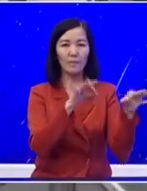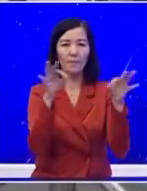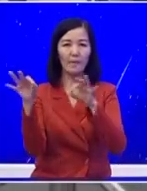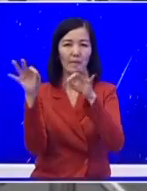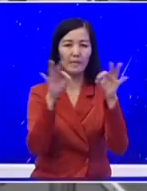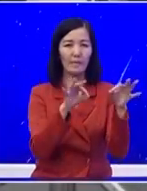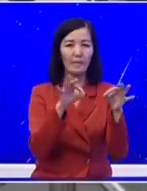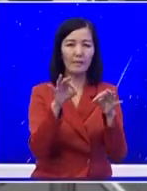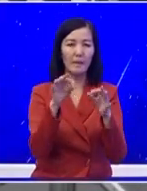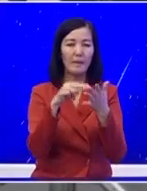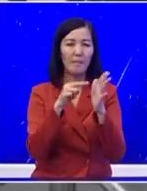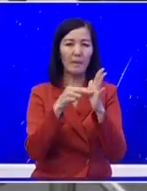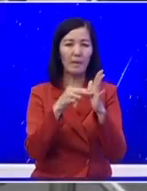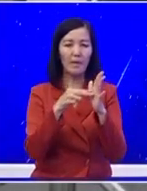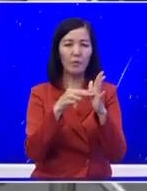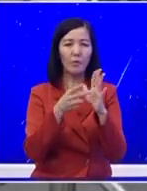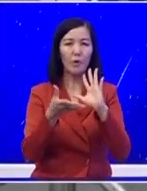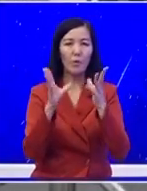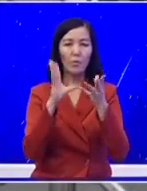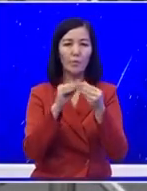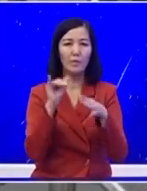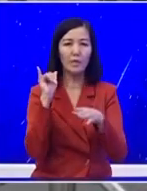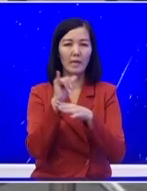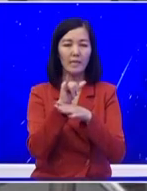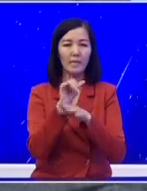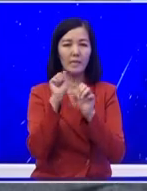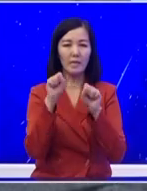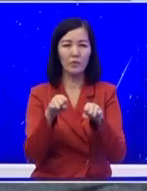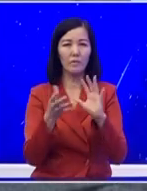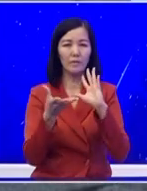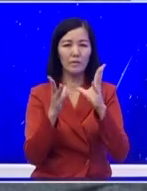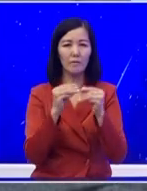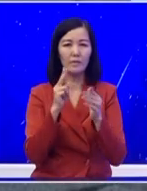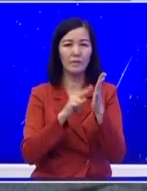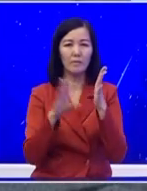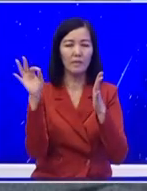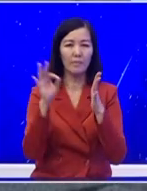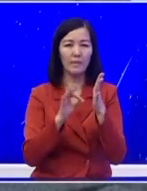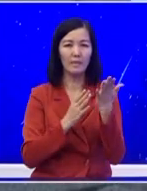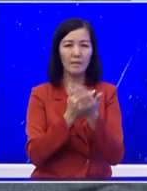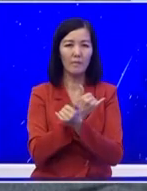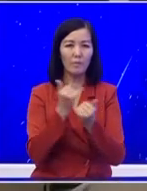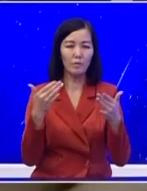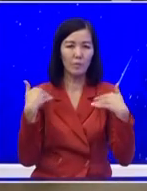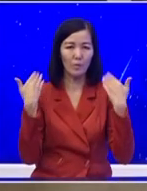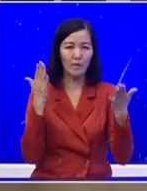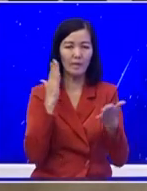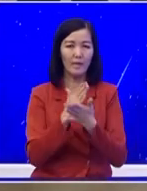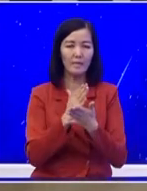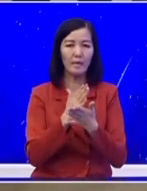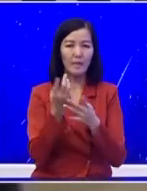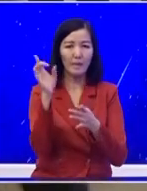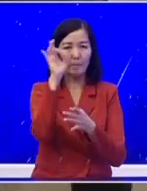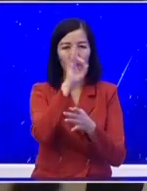заранее разработанным маршрутам. В общей сложности для гостей доступны порядка 70% залов, в том числе галереи с наиболее